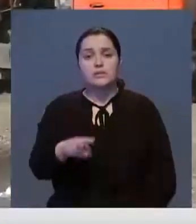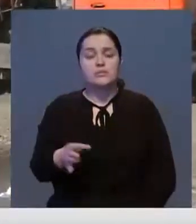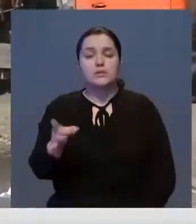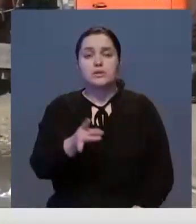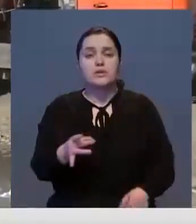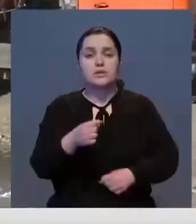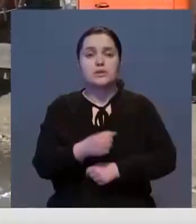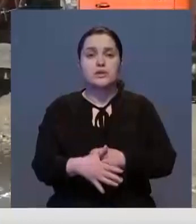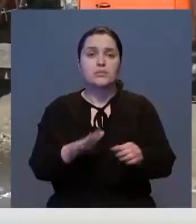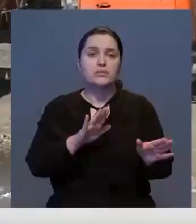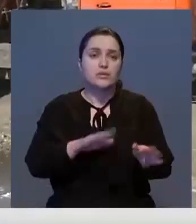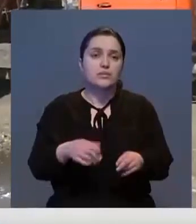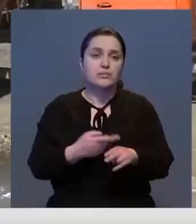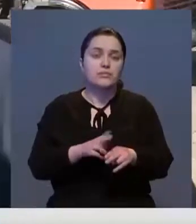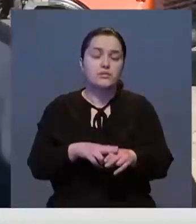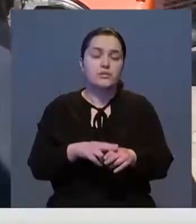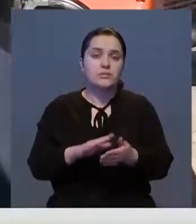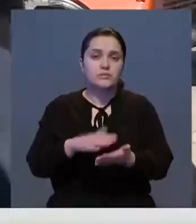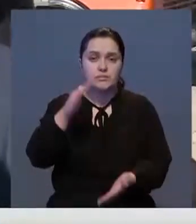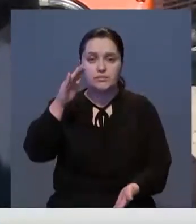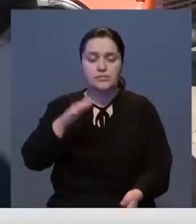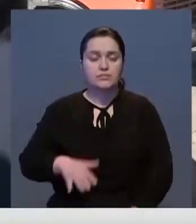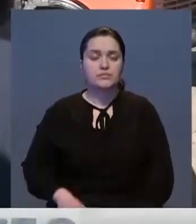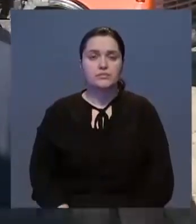но потом стала стремительно расти.